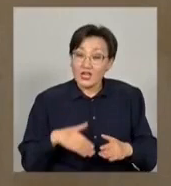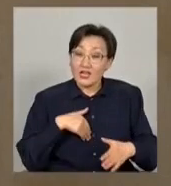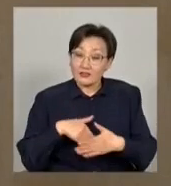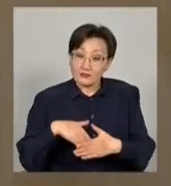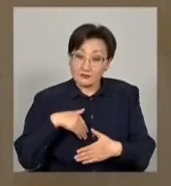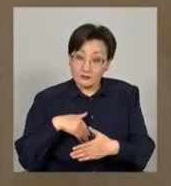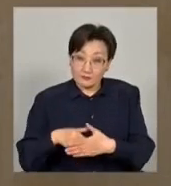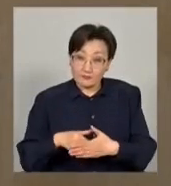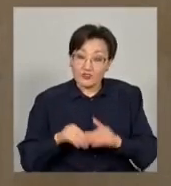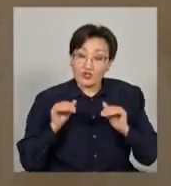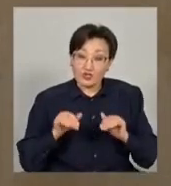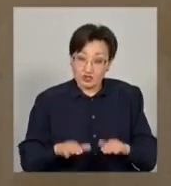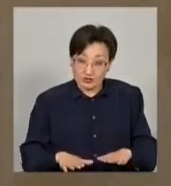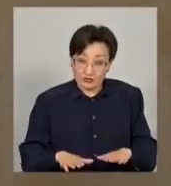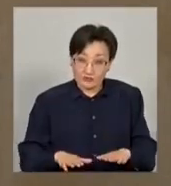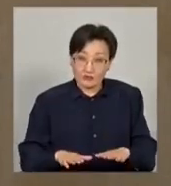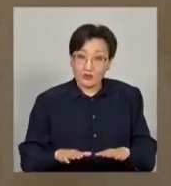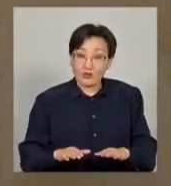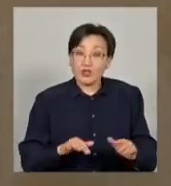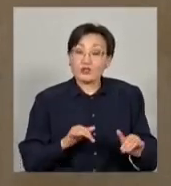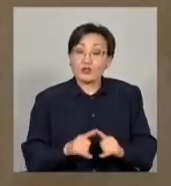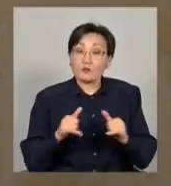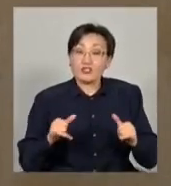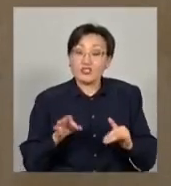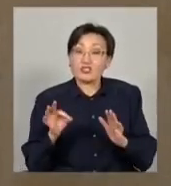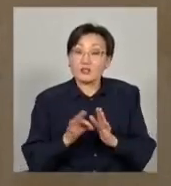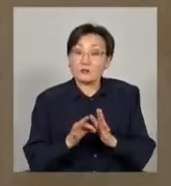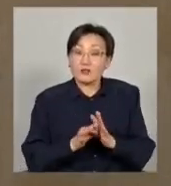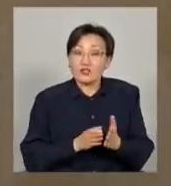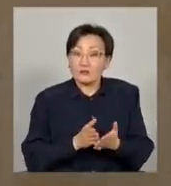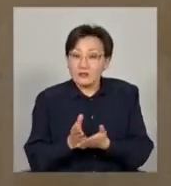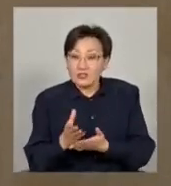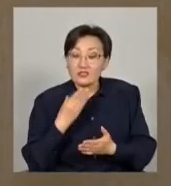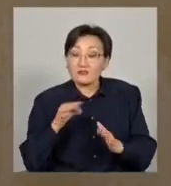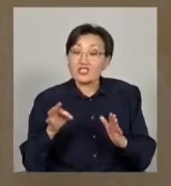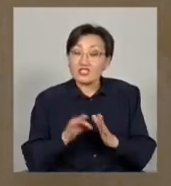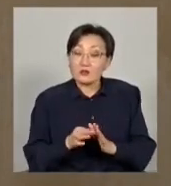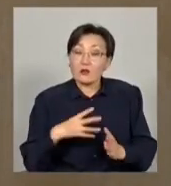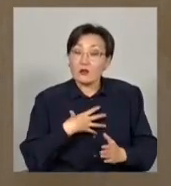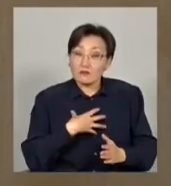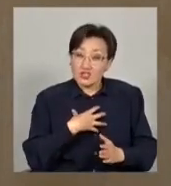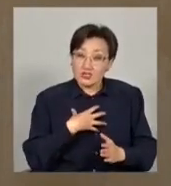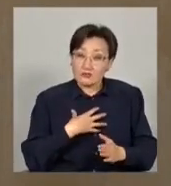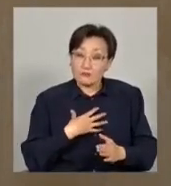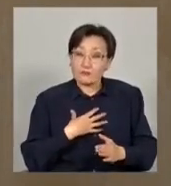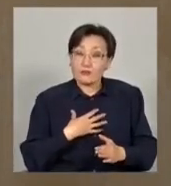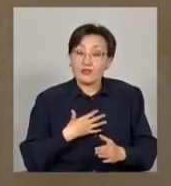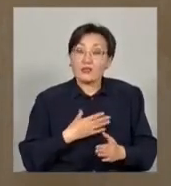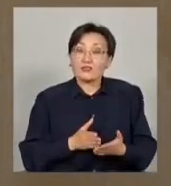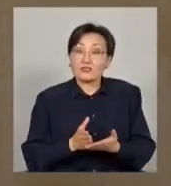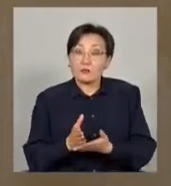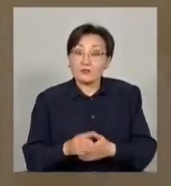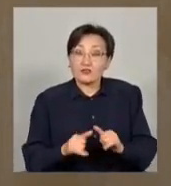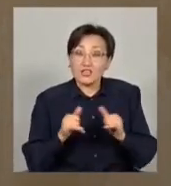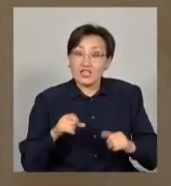активно, решительно двигаться к цели намеченной. И важно, чтобы они двигались к цели на